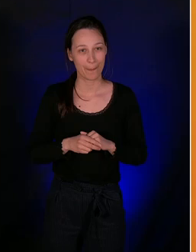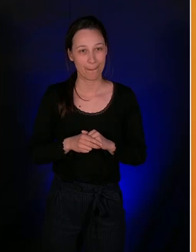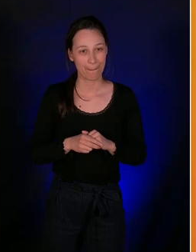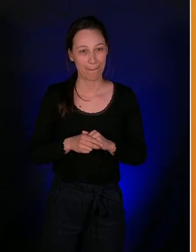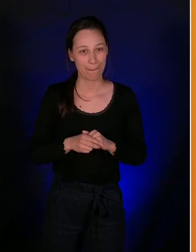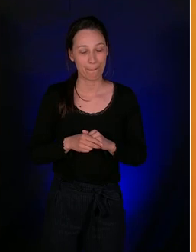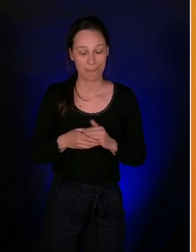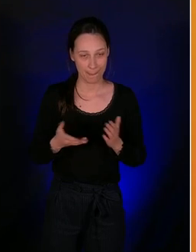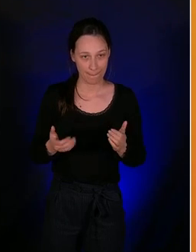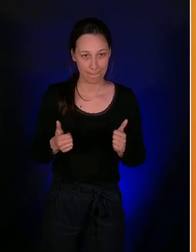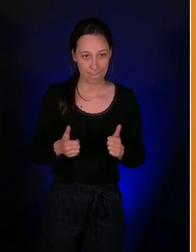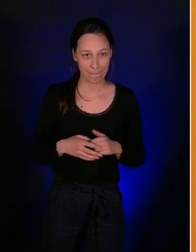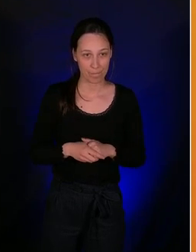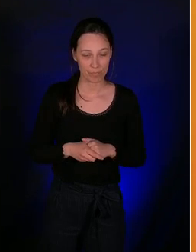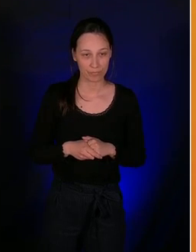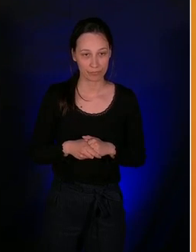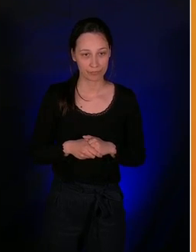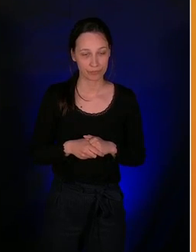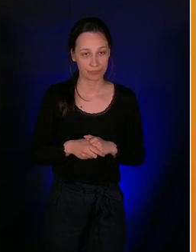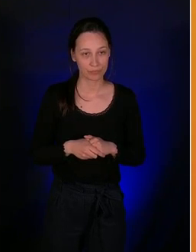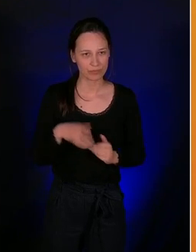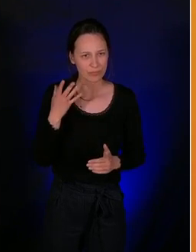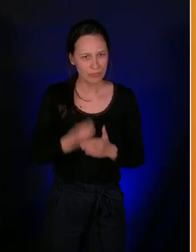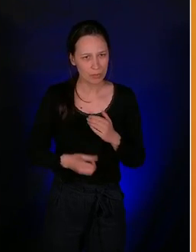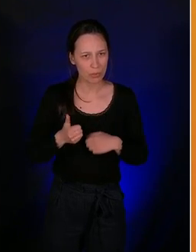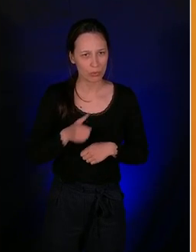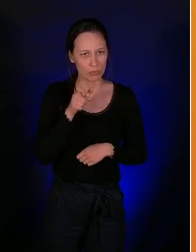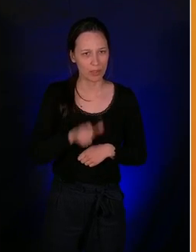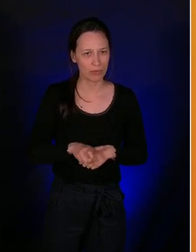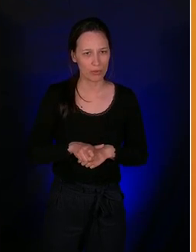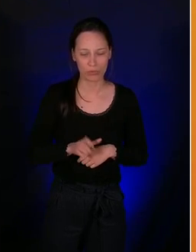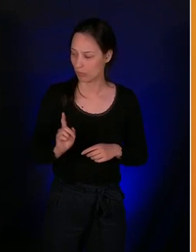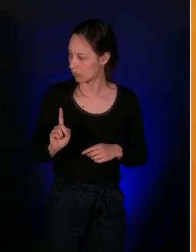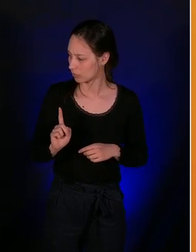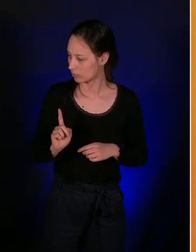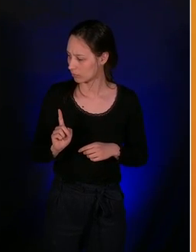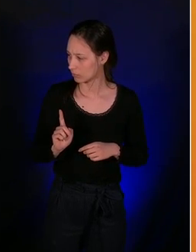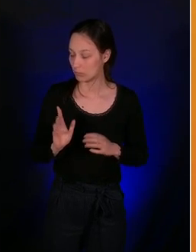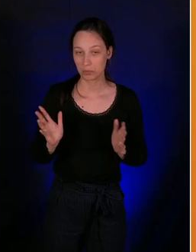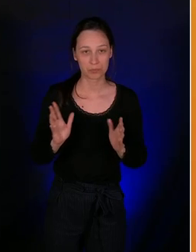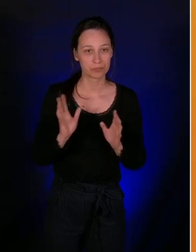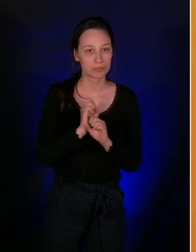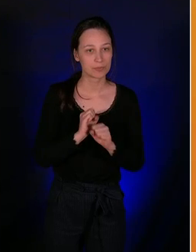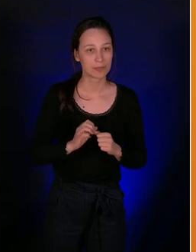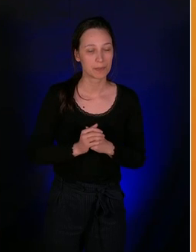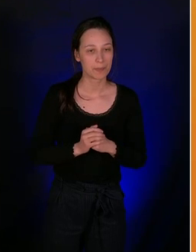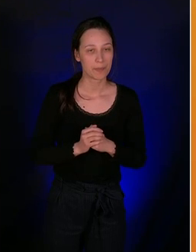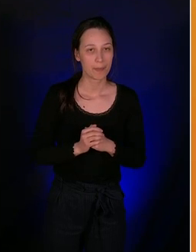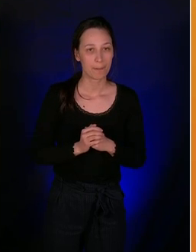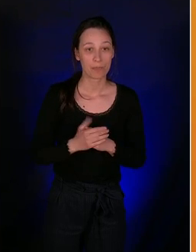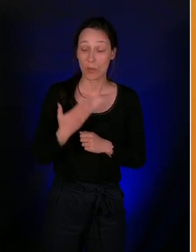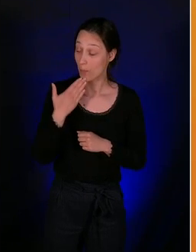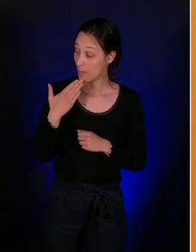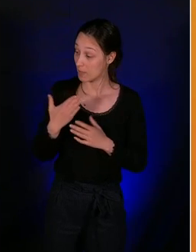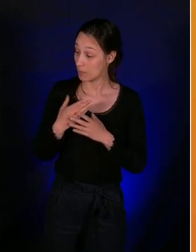Voilà, c'est bien. Et il manque un camarade, non? Bon, magnifique. Et donc, merci beaucoup aux